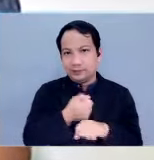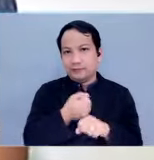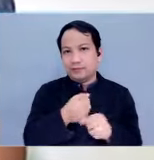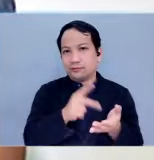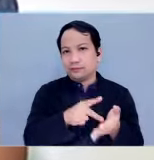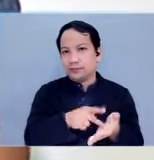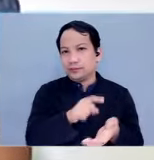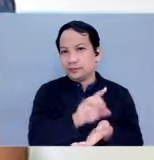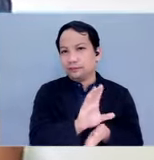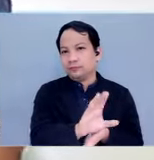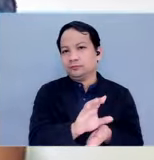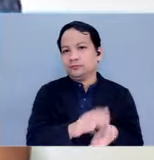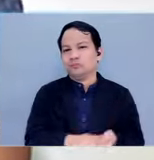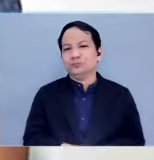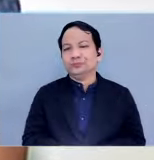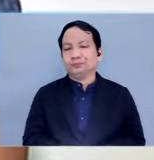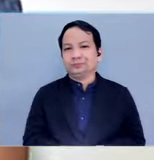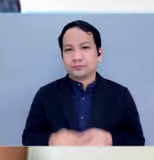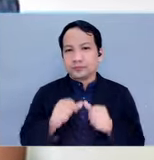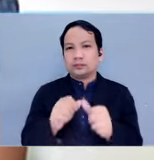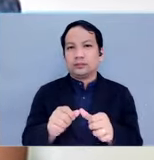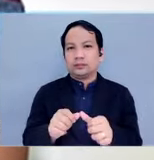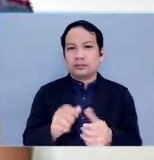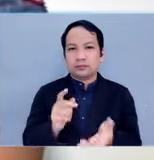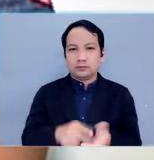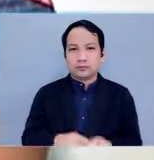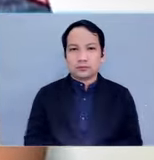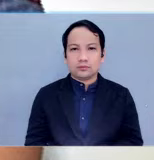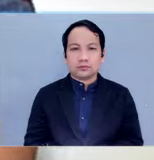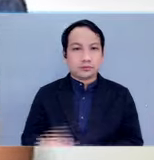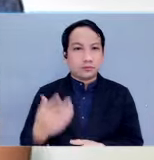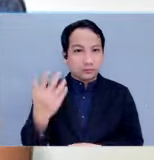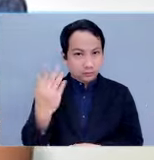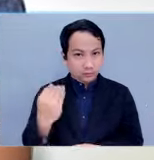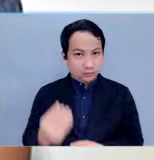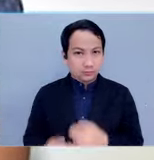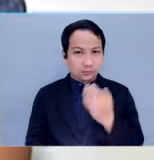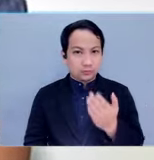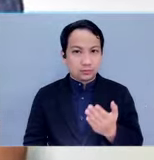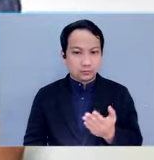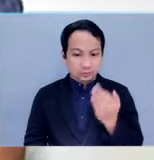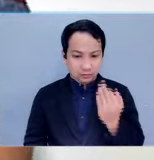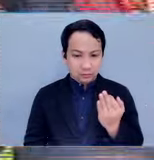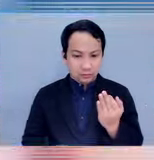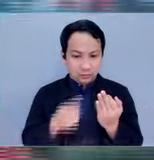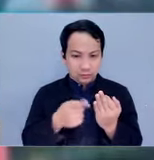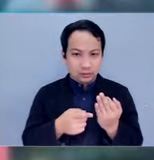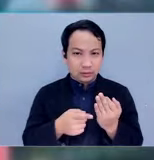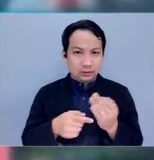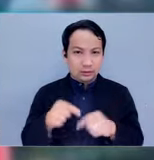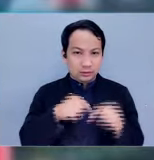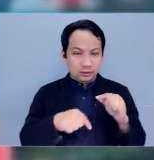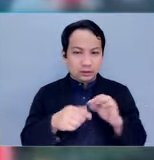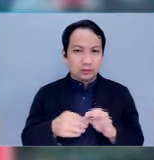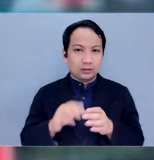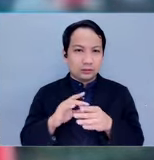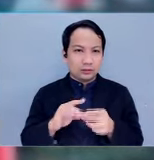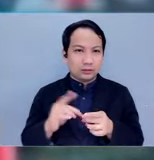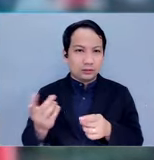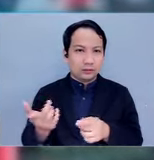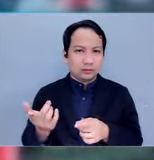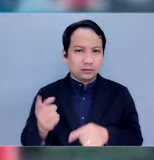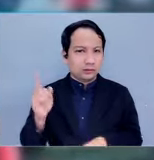hindi talaga nagpatinag until such time na kumuha ng picture na nag-dirty finger with the background yung pulis. Kwento ng dalawa, hindi